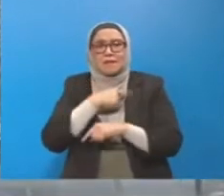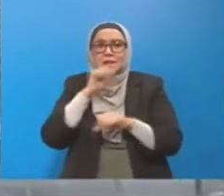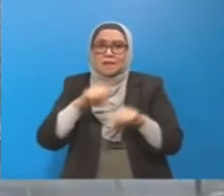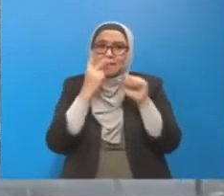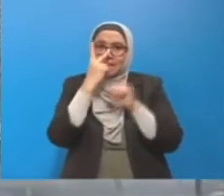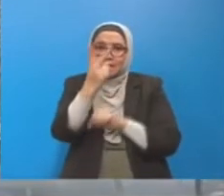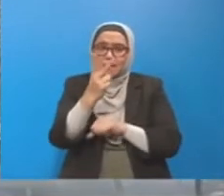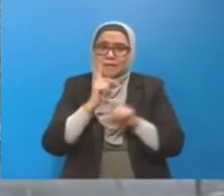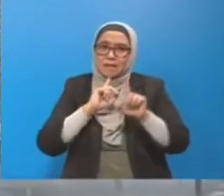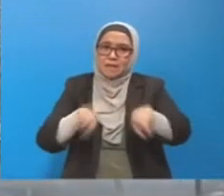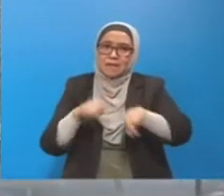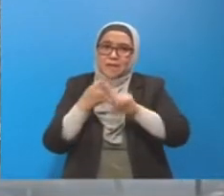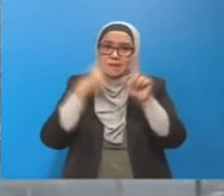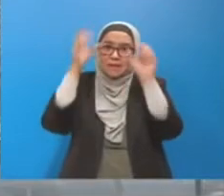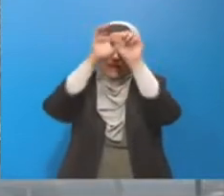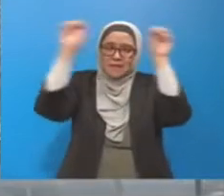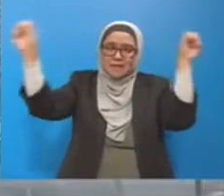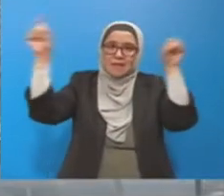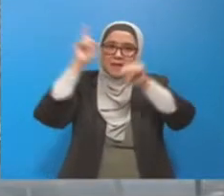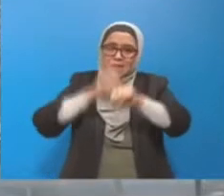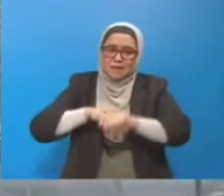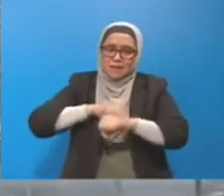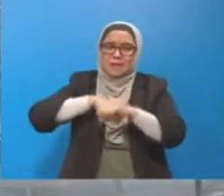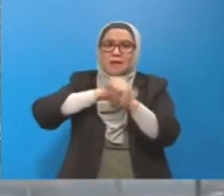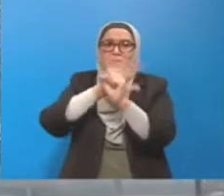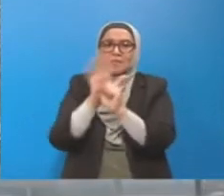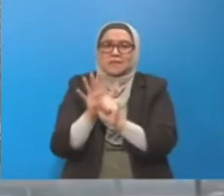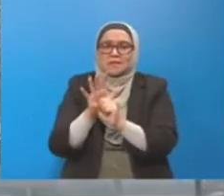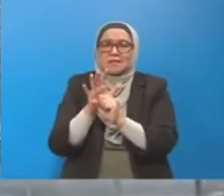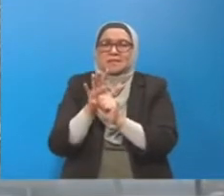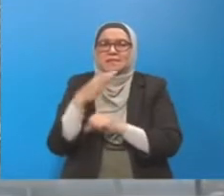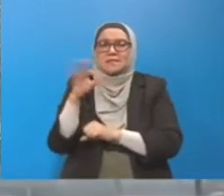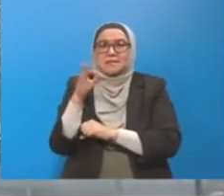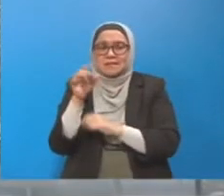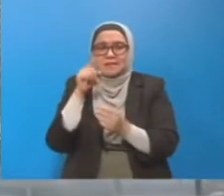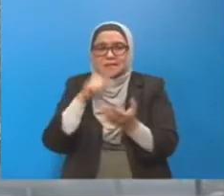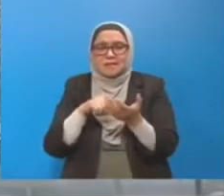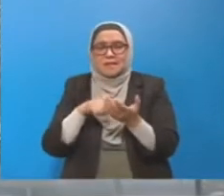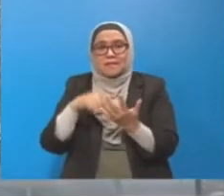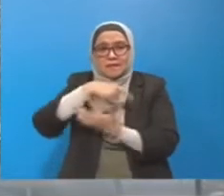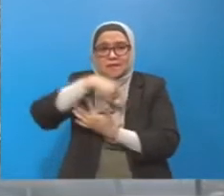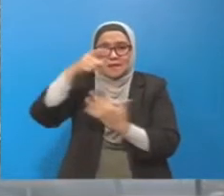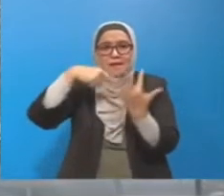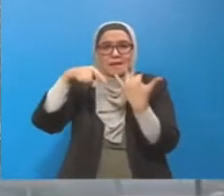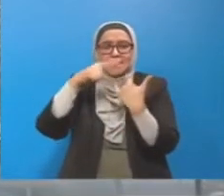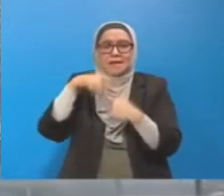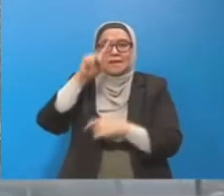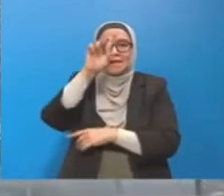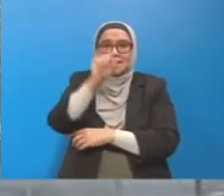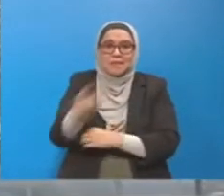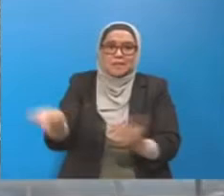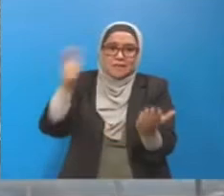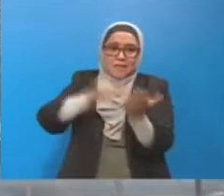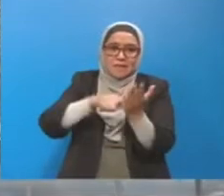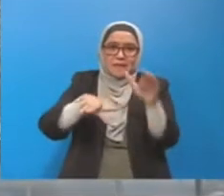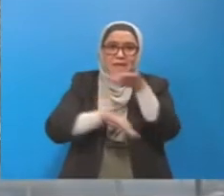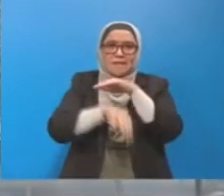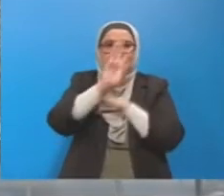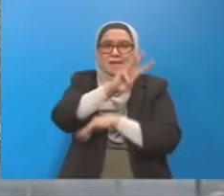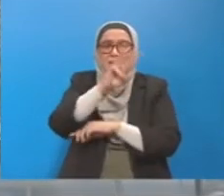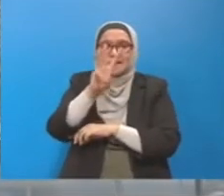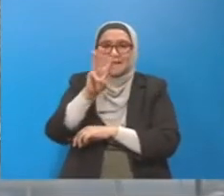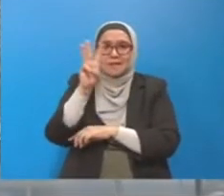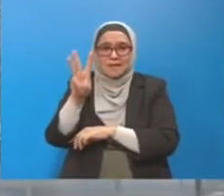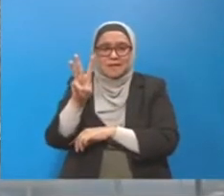kita menghadapi komik 11 ini juga kesra dilaporkan melalui hotel infokhs sekira majikan dibawa ke